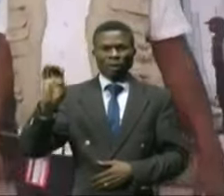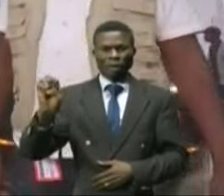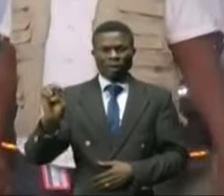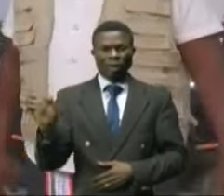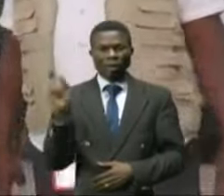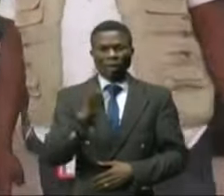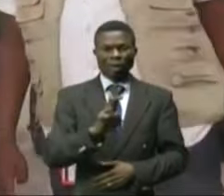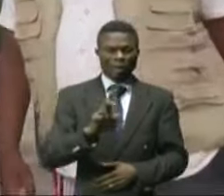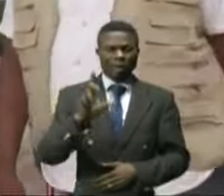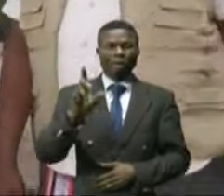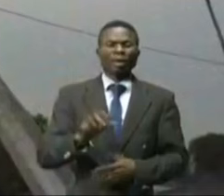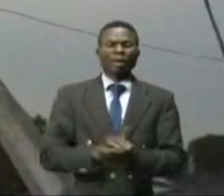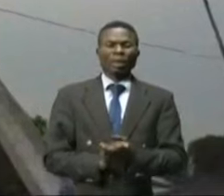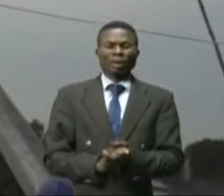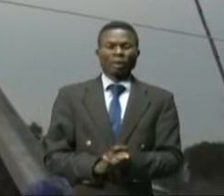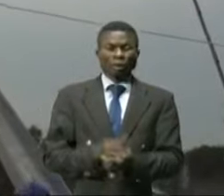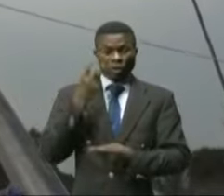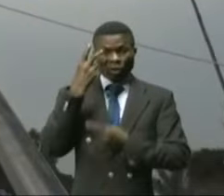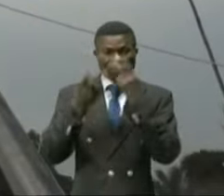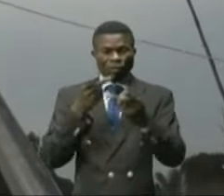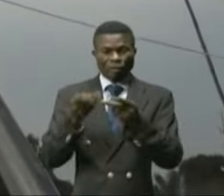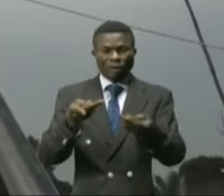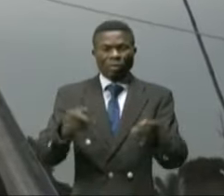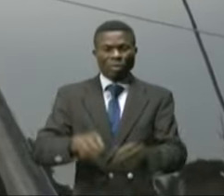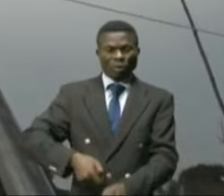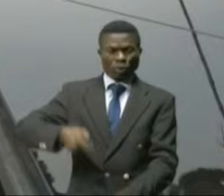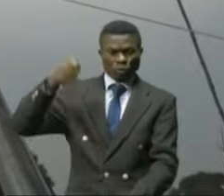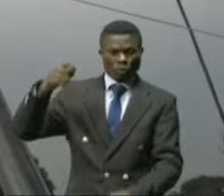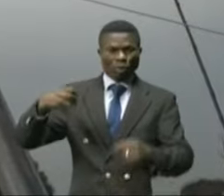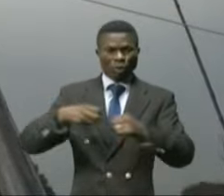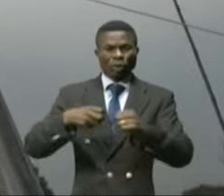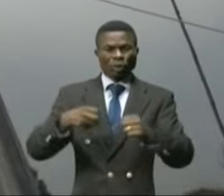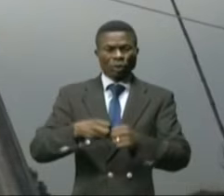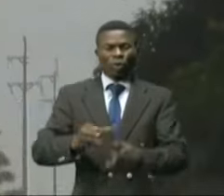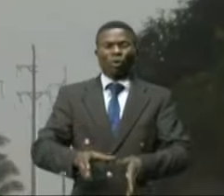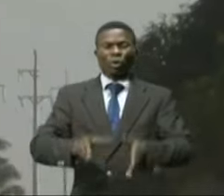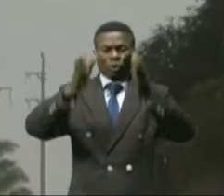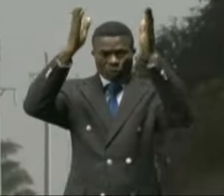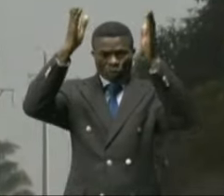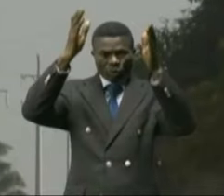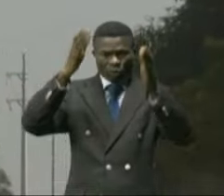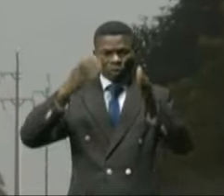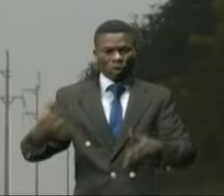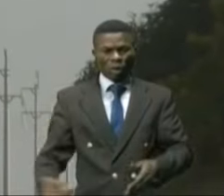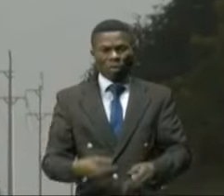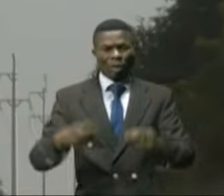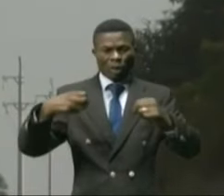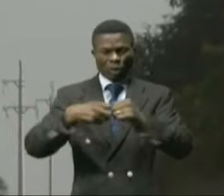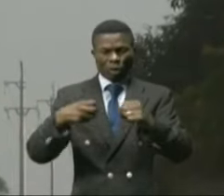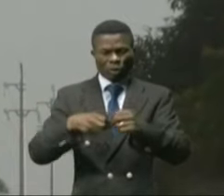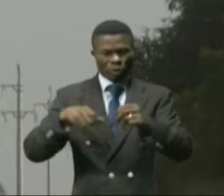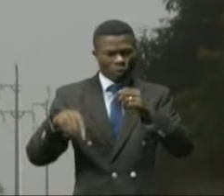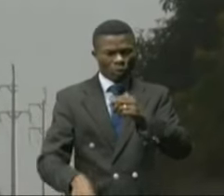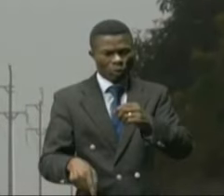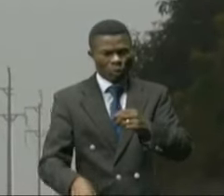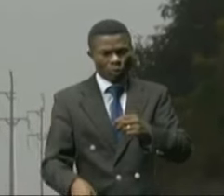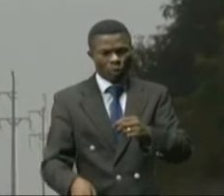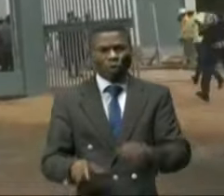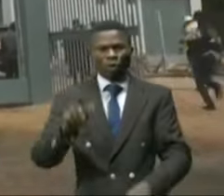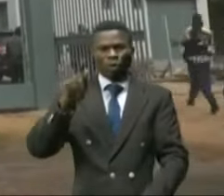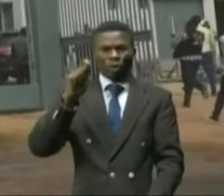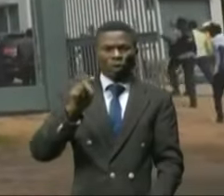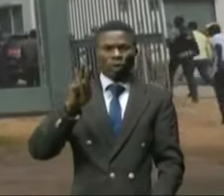une visite d'inspection d'installation de poteaux en vue des soutirages du courant de la centrale hydroélectrique de